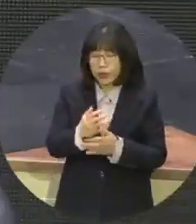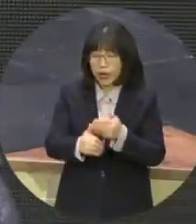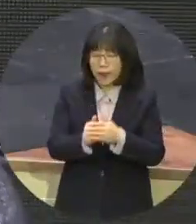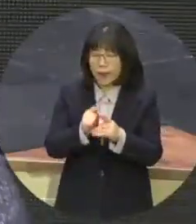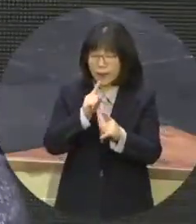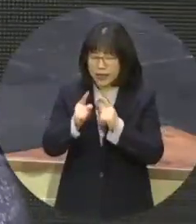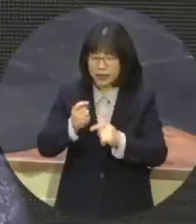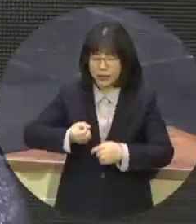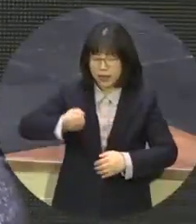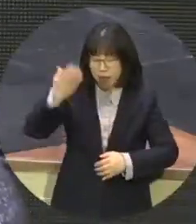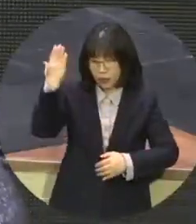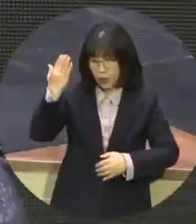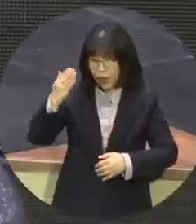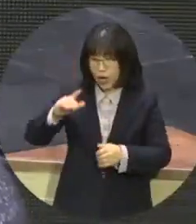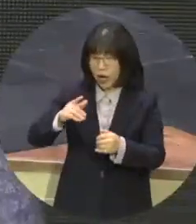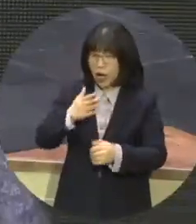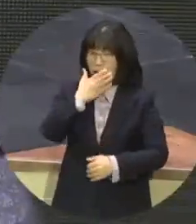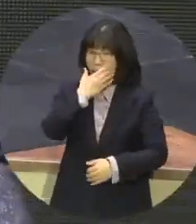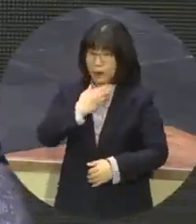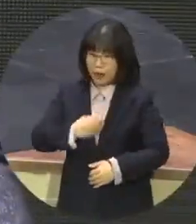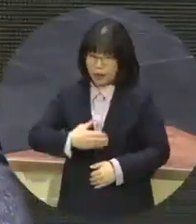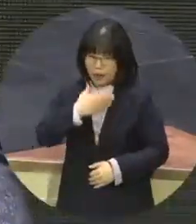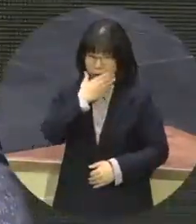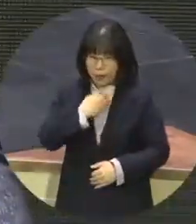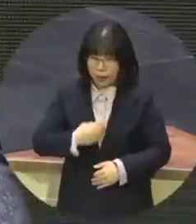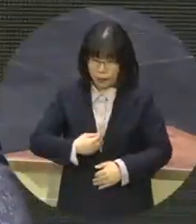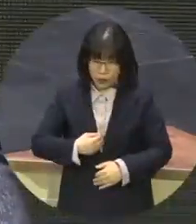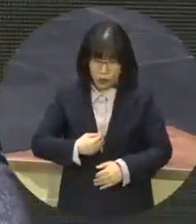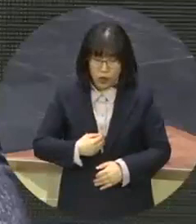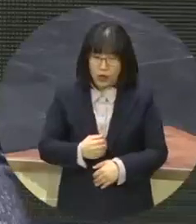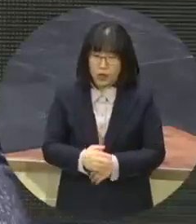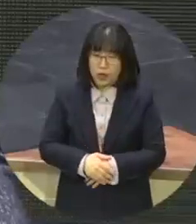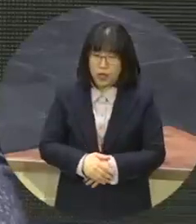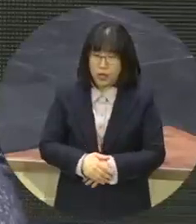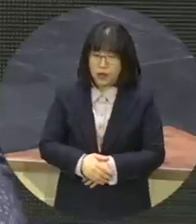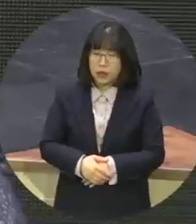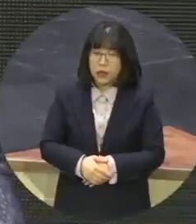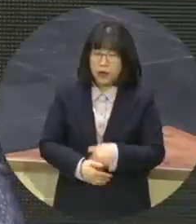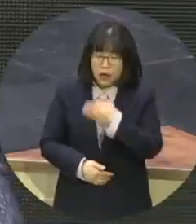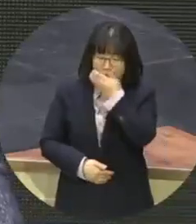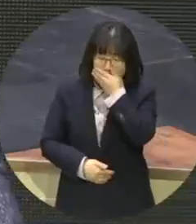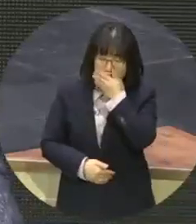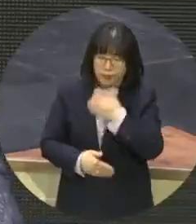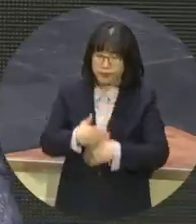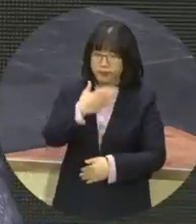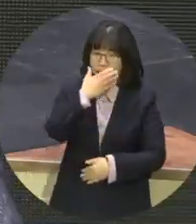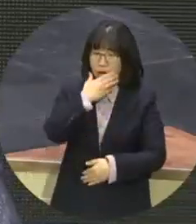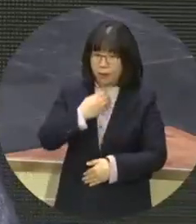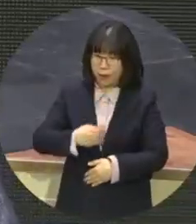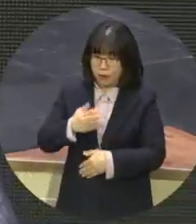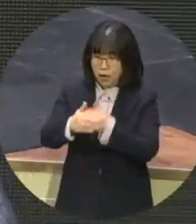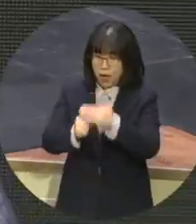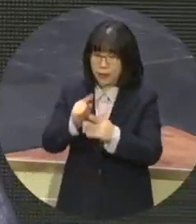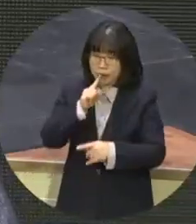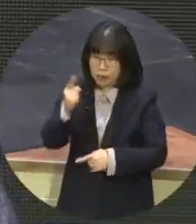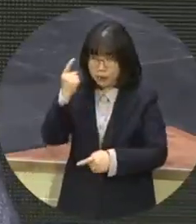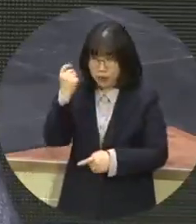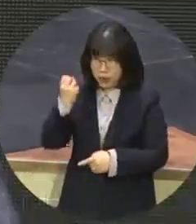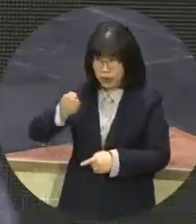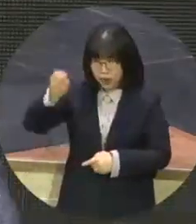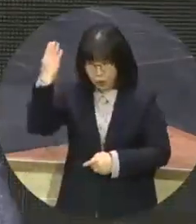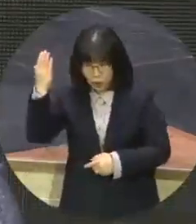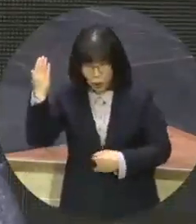언약을 직접 들은 아브라함도 사라의 말을 이런 방구 말도 없이 그대로 받아들입니다.